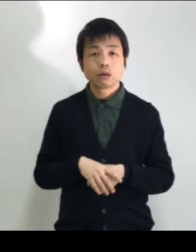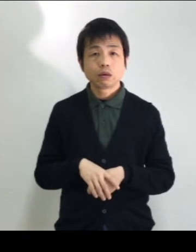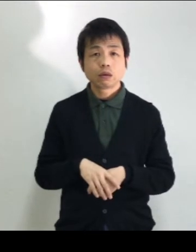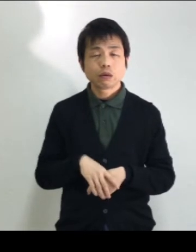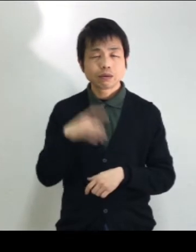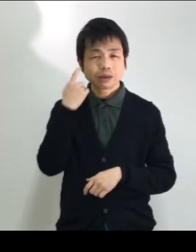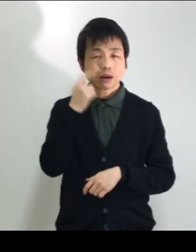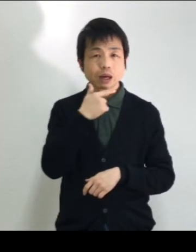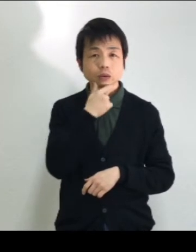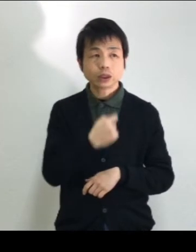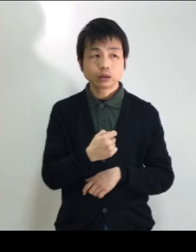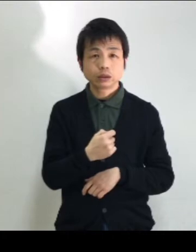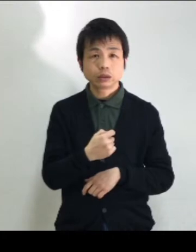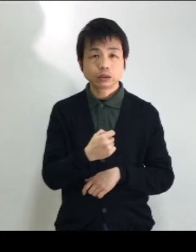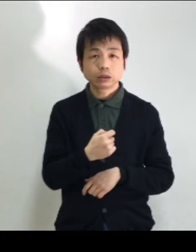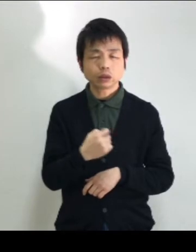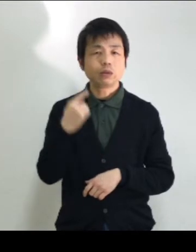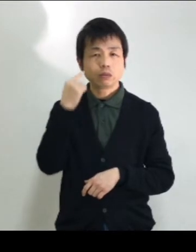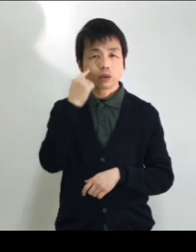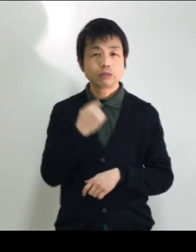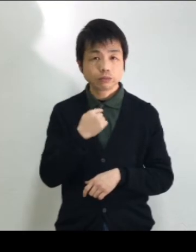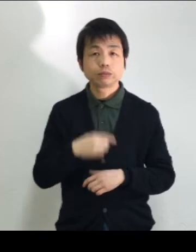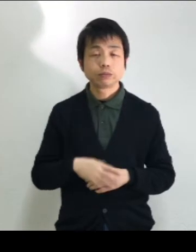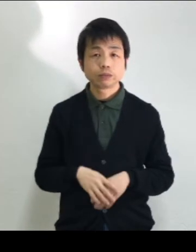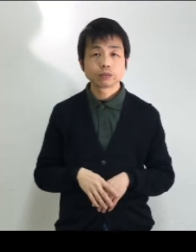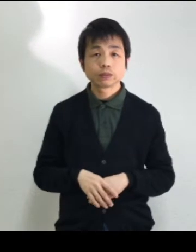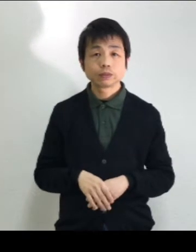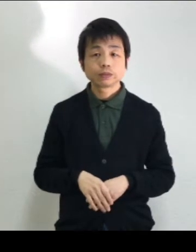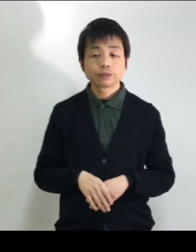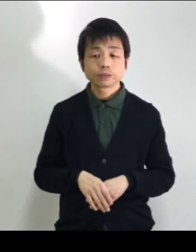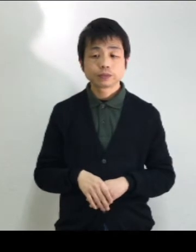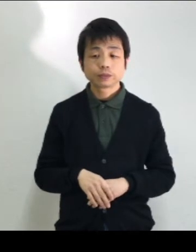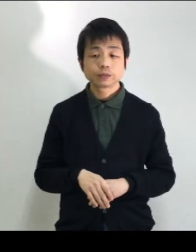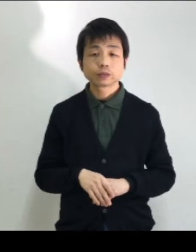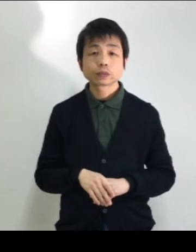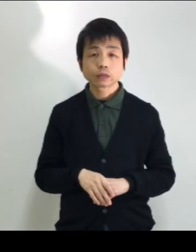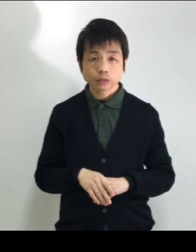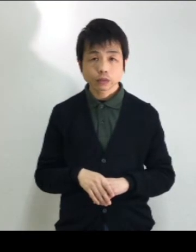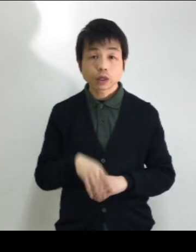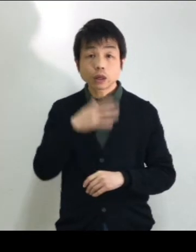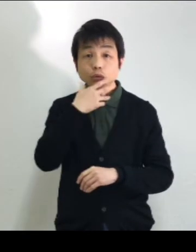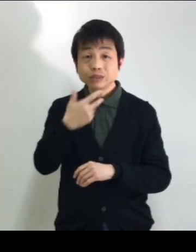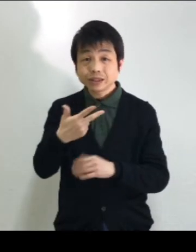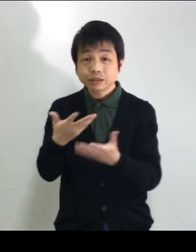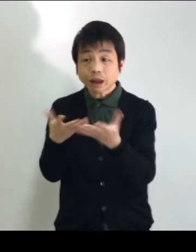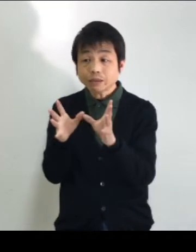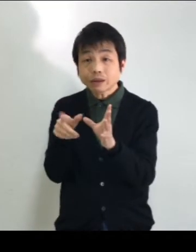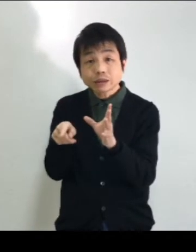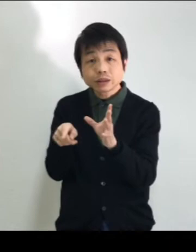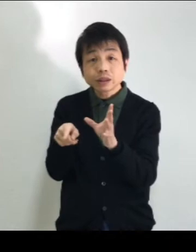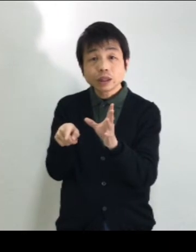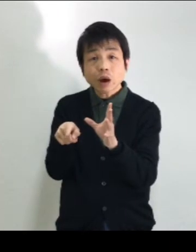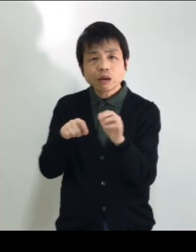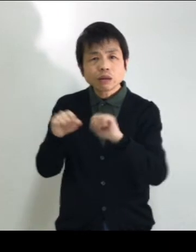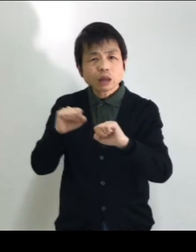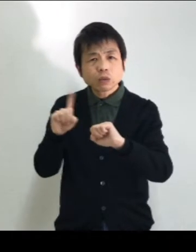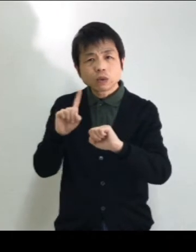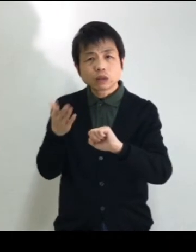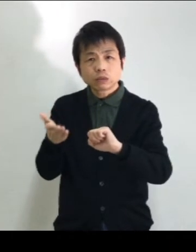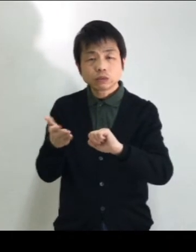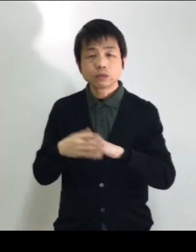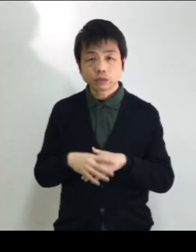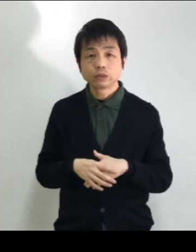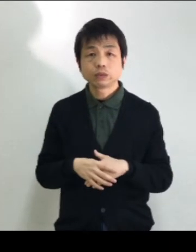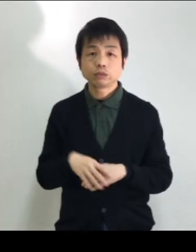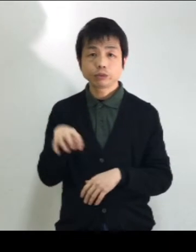つ考えてほしいなっていうふうに思います。で、もう一つは、福祉団体はじゃあ一体何をしてるんだ